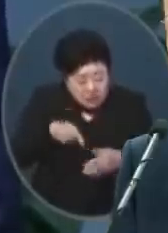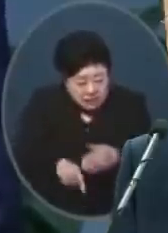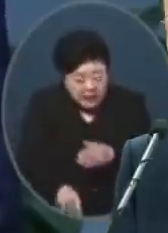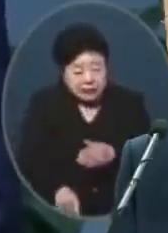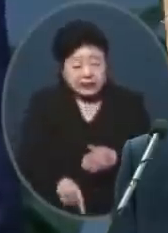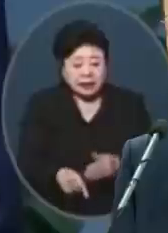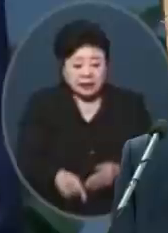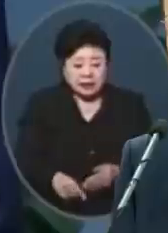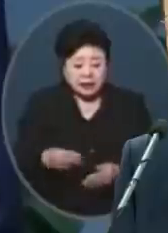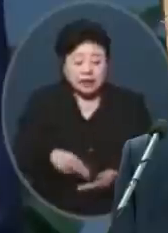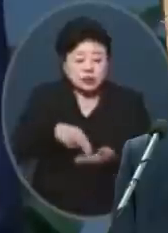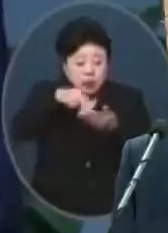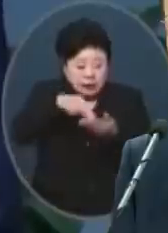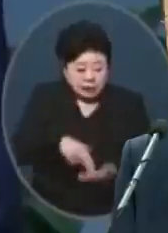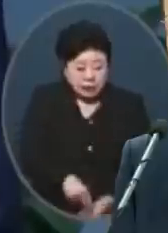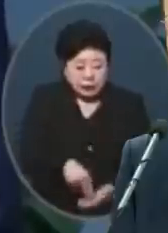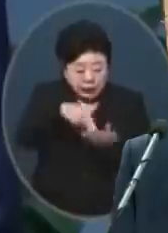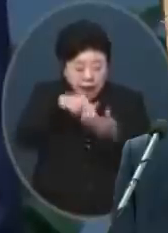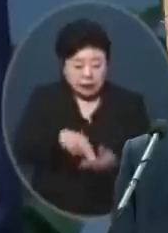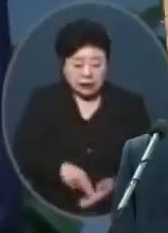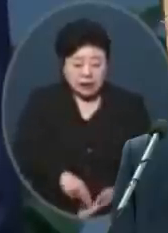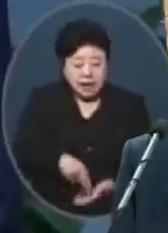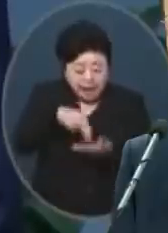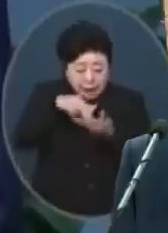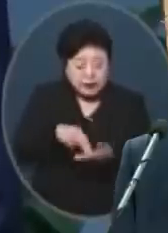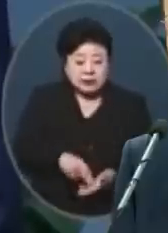지하에 내려갔다 땅에 올라왔다는